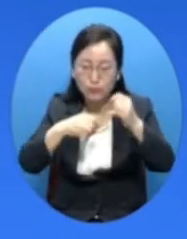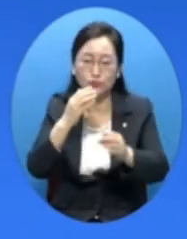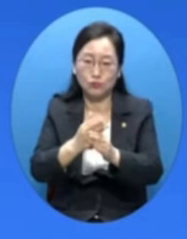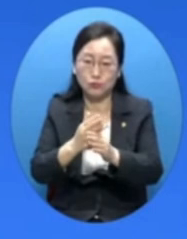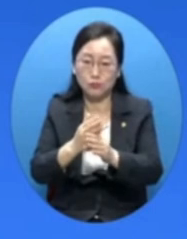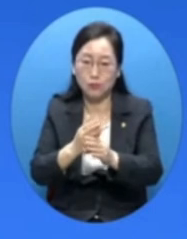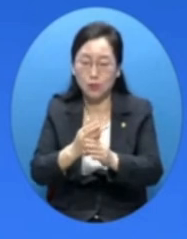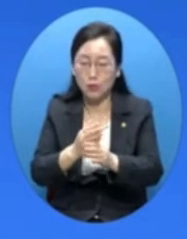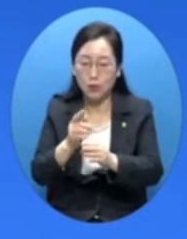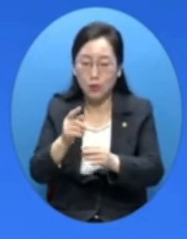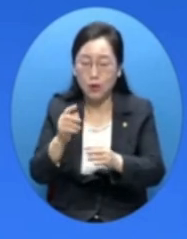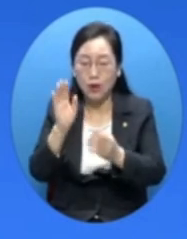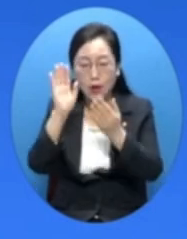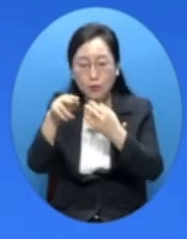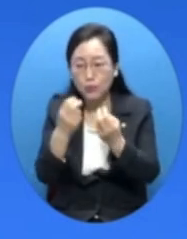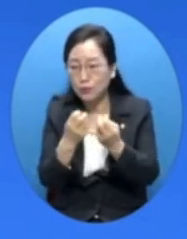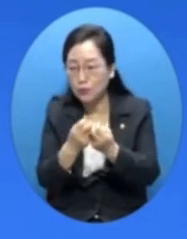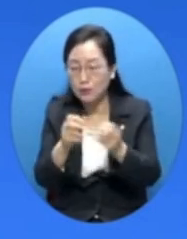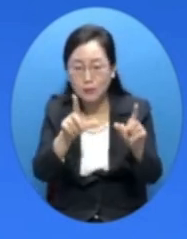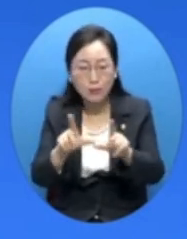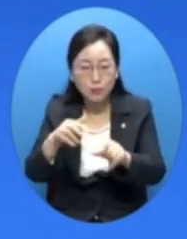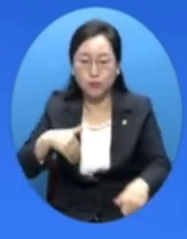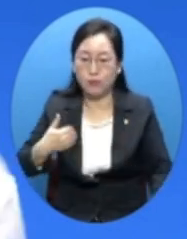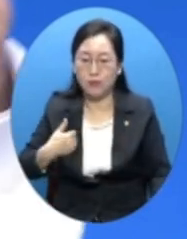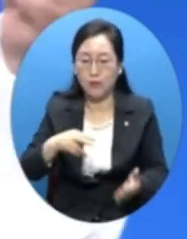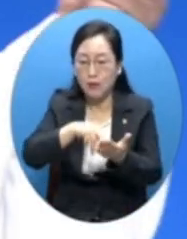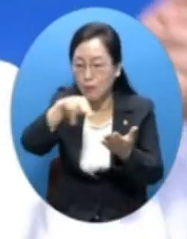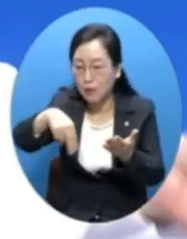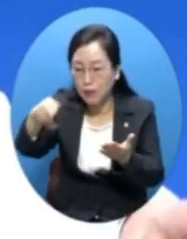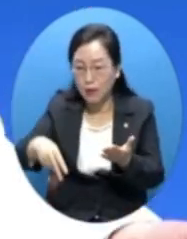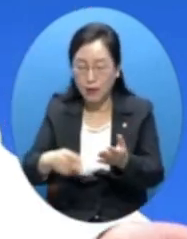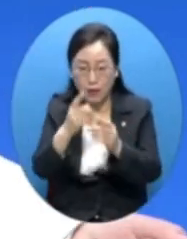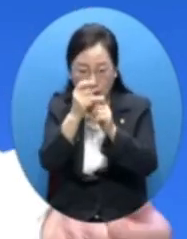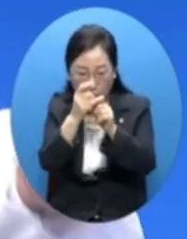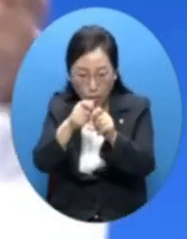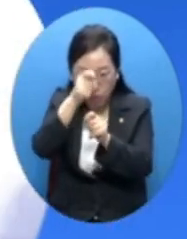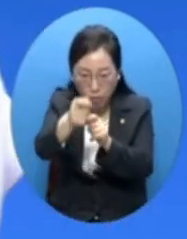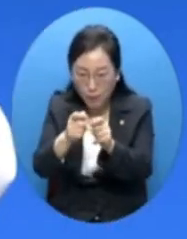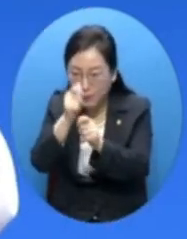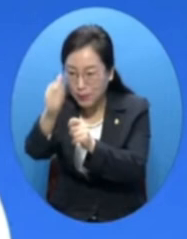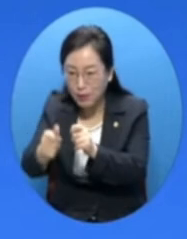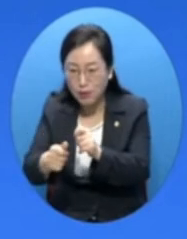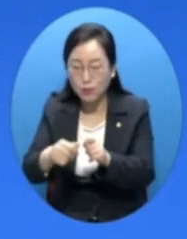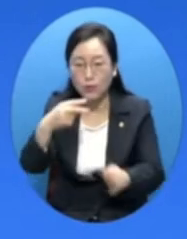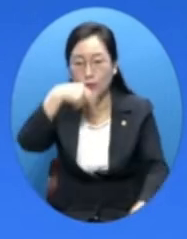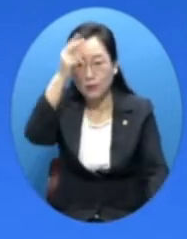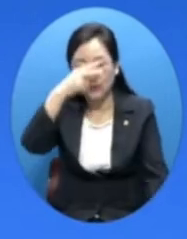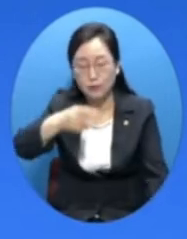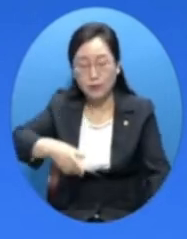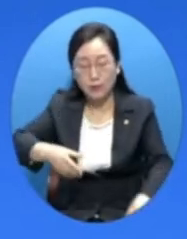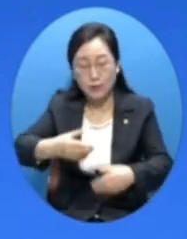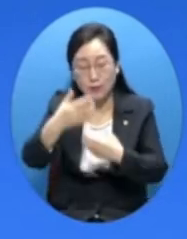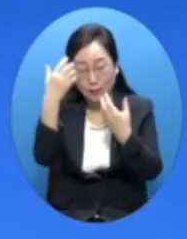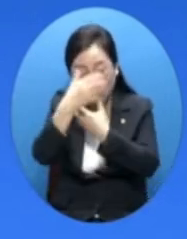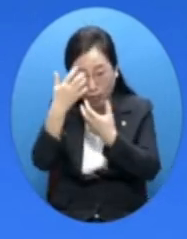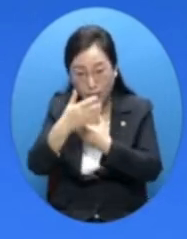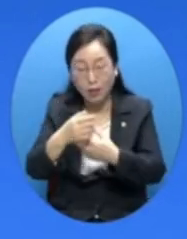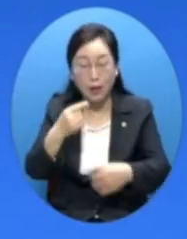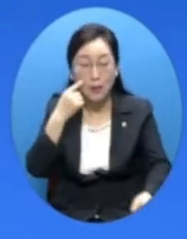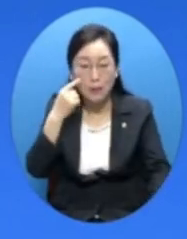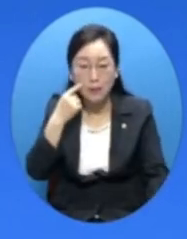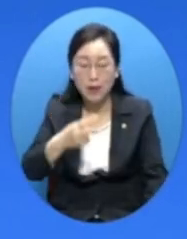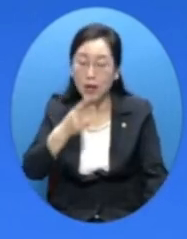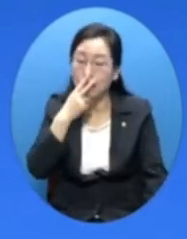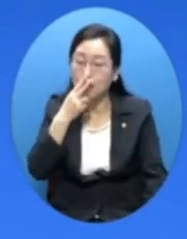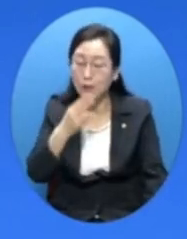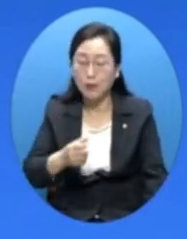잃고 방황하면 살아가고 있습니다. 도박도 해보고 술도 마셔보고 담배도 펴도 보고